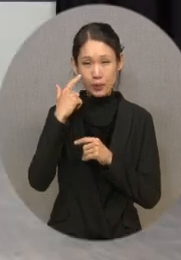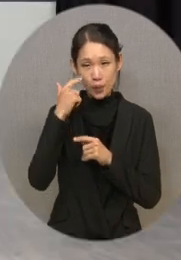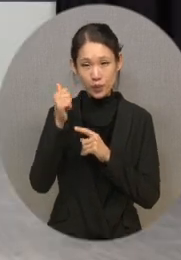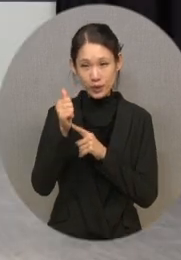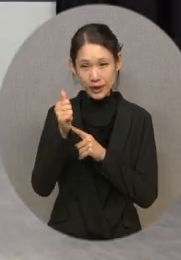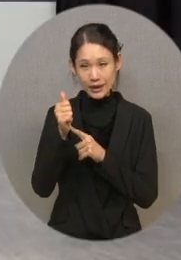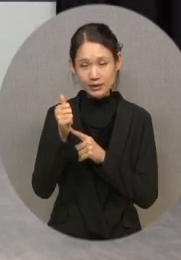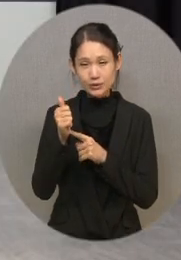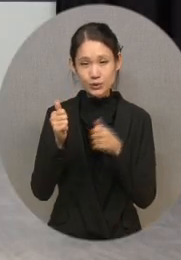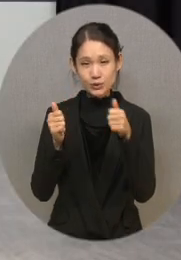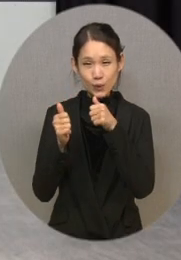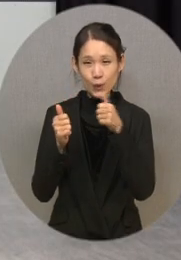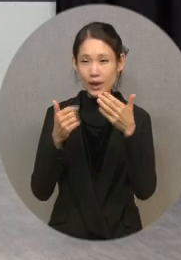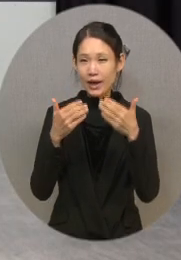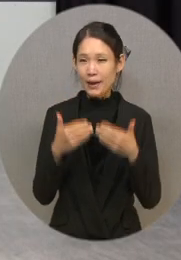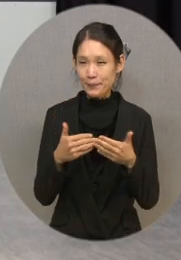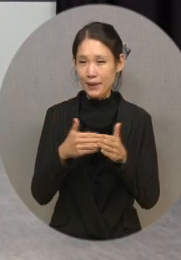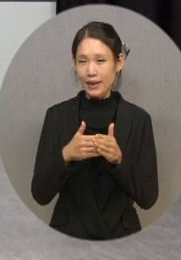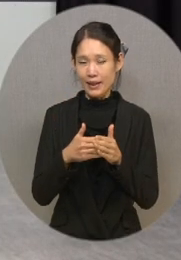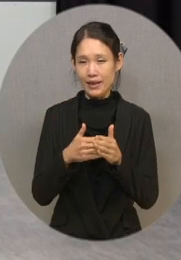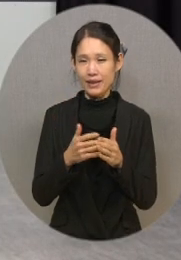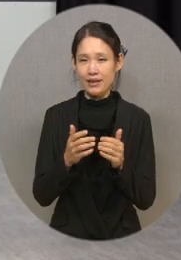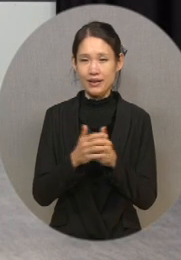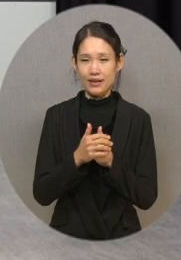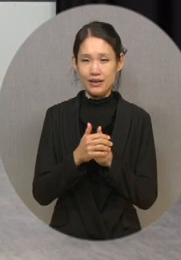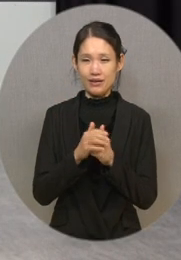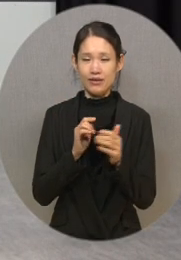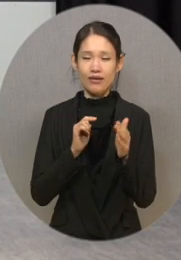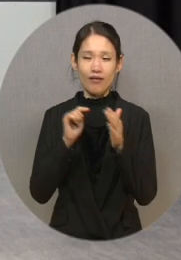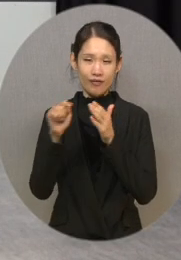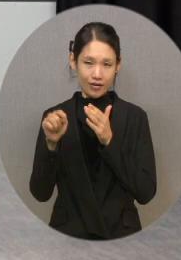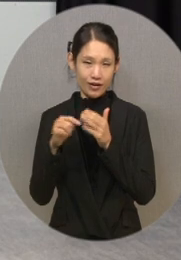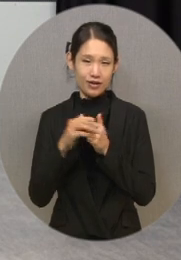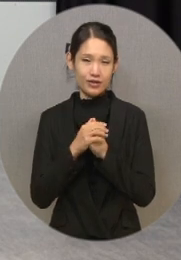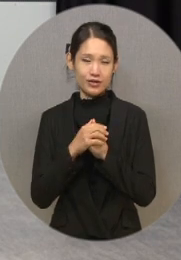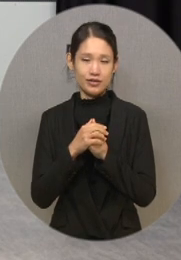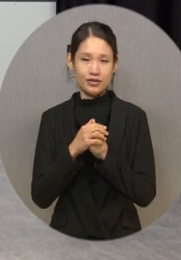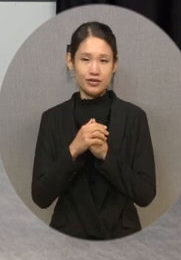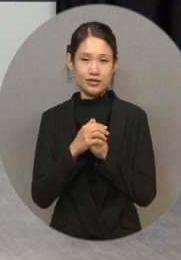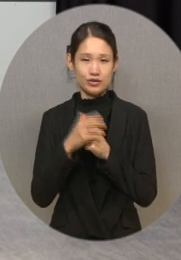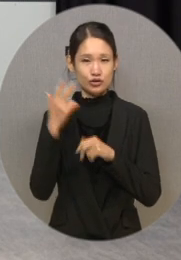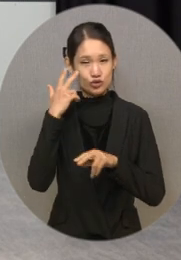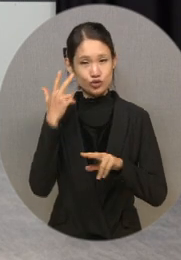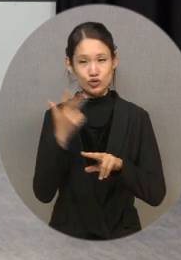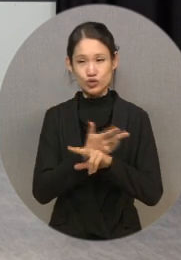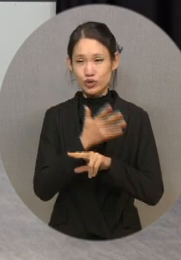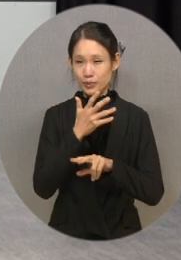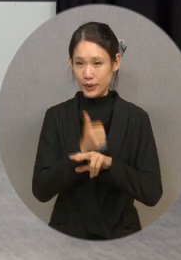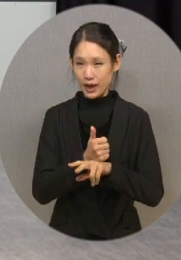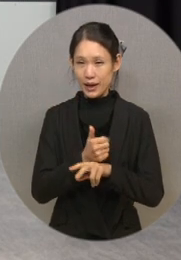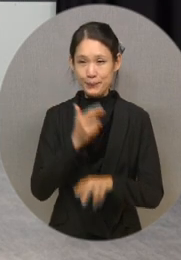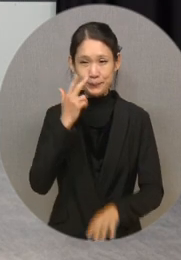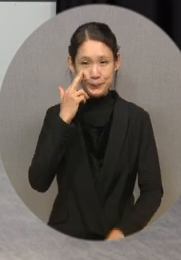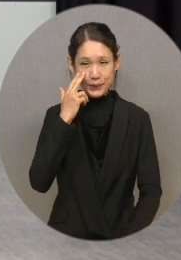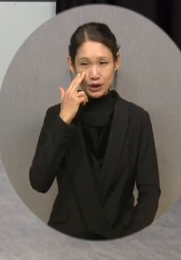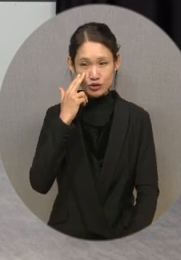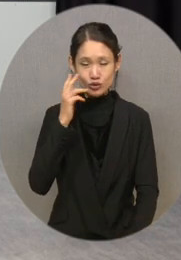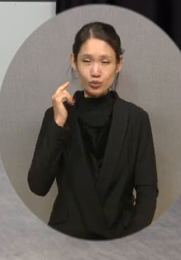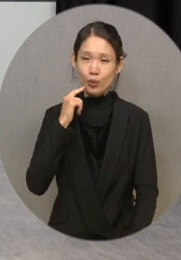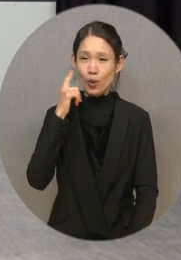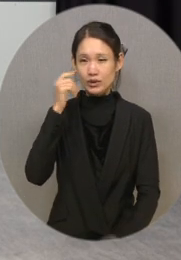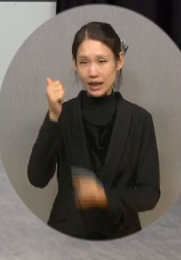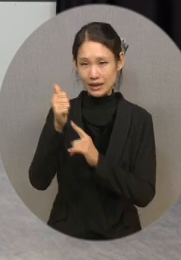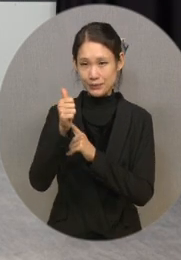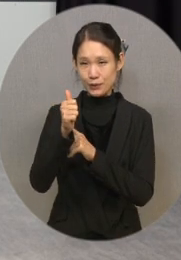목사님을 네. 소개를 받아가지고 가게 됐거든요. 그래가지고 이제 주말이면은 미국인 목사 집에 가가지고